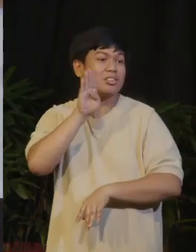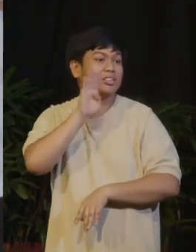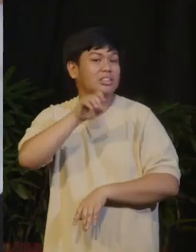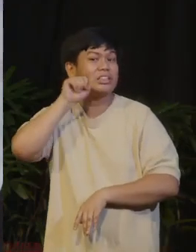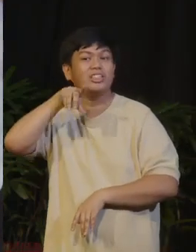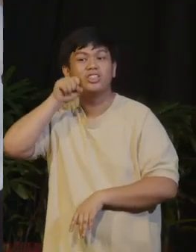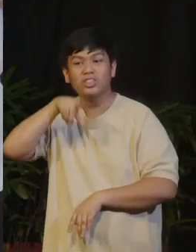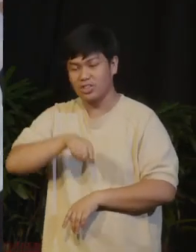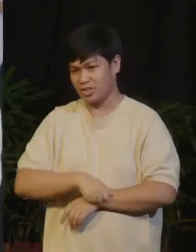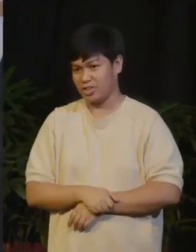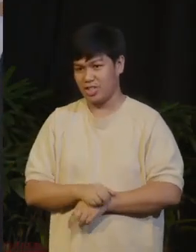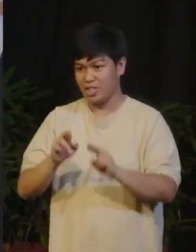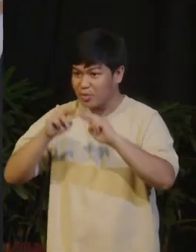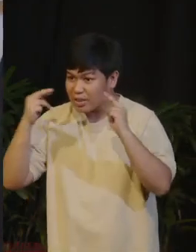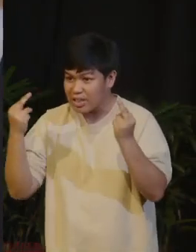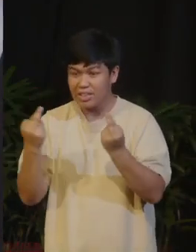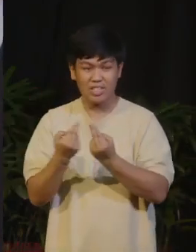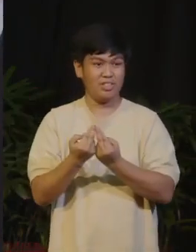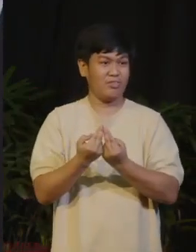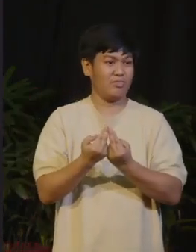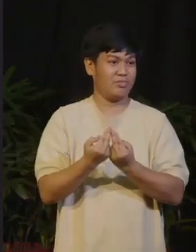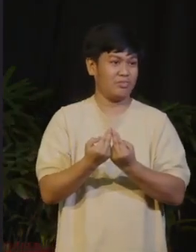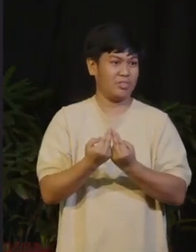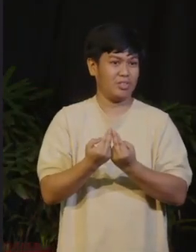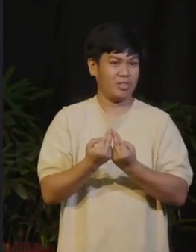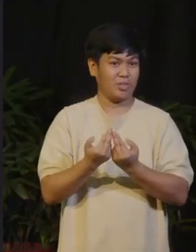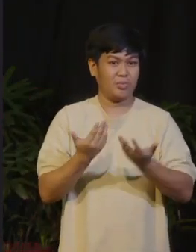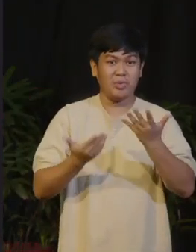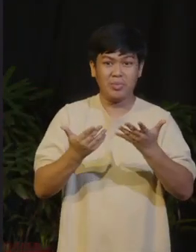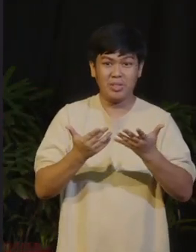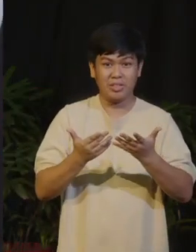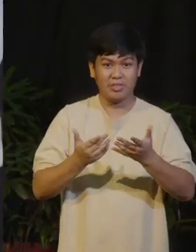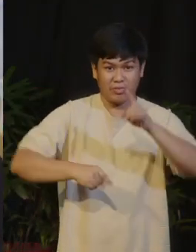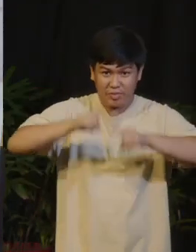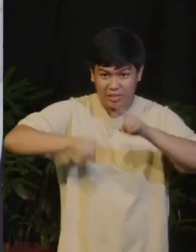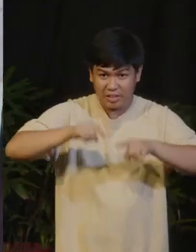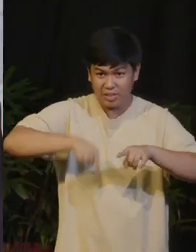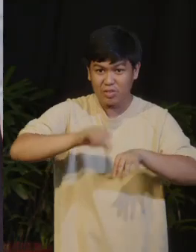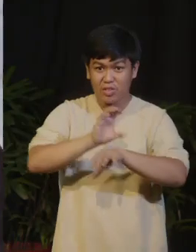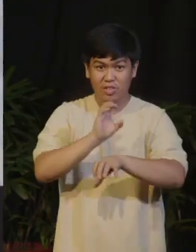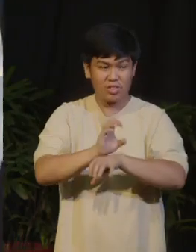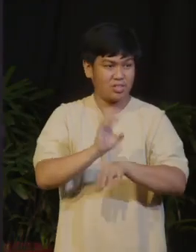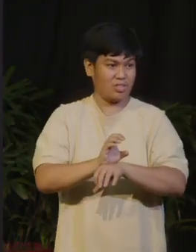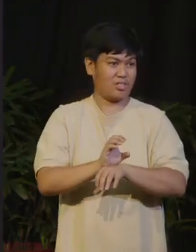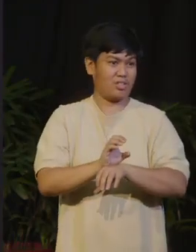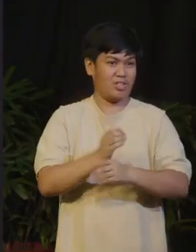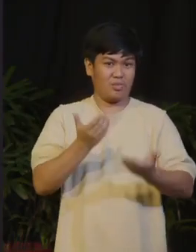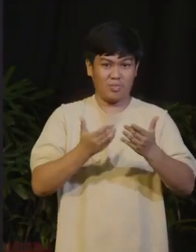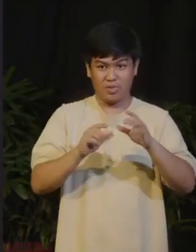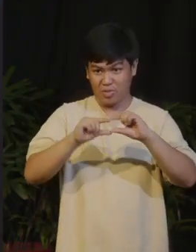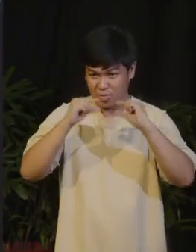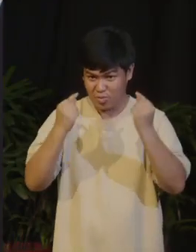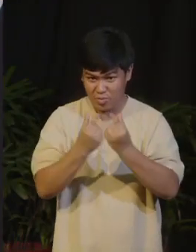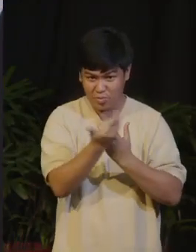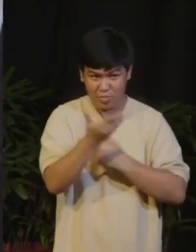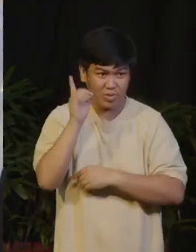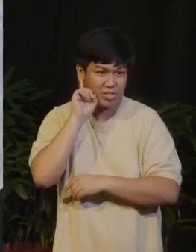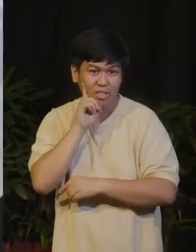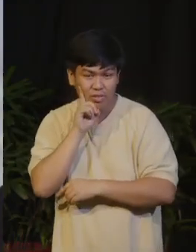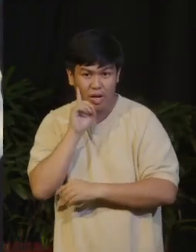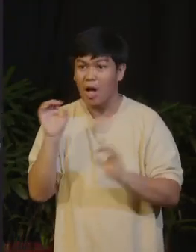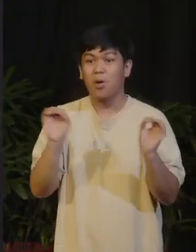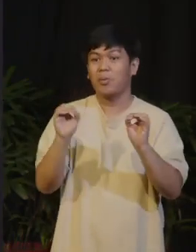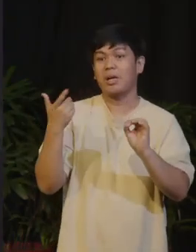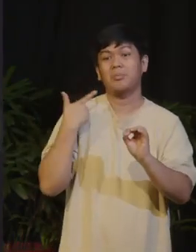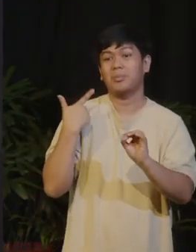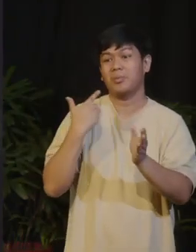kapatid, mahal sa buhay, kasama sa iglesia, baka kasama sa growth group, na